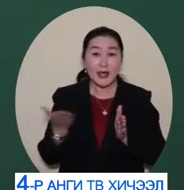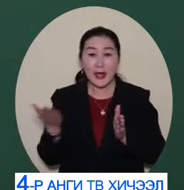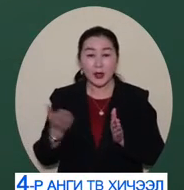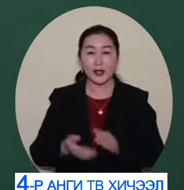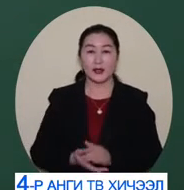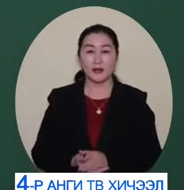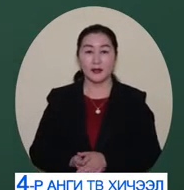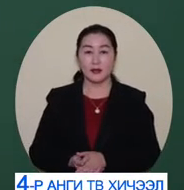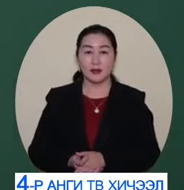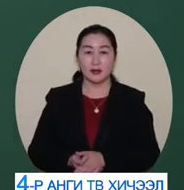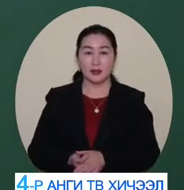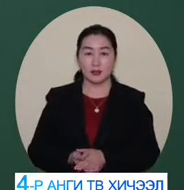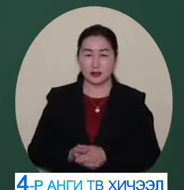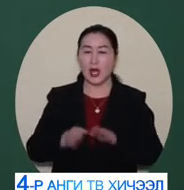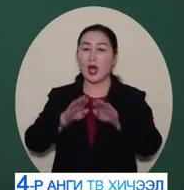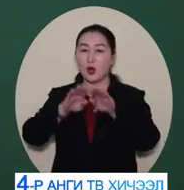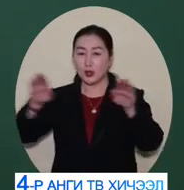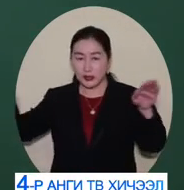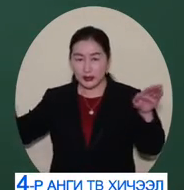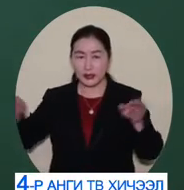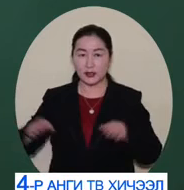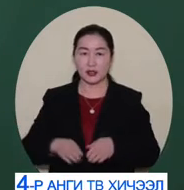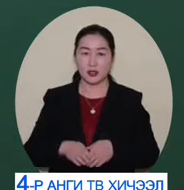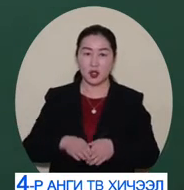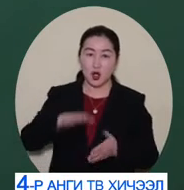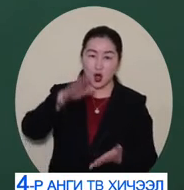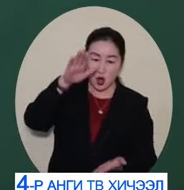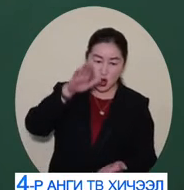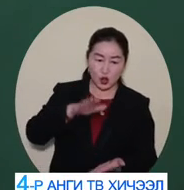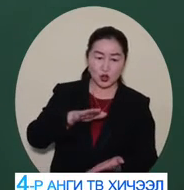нар? За,